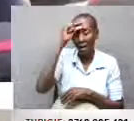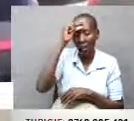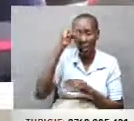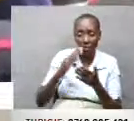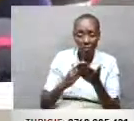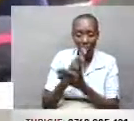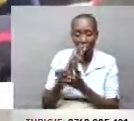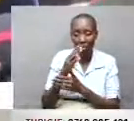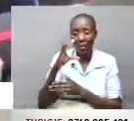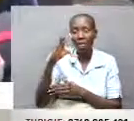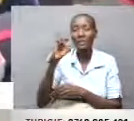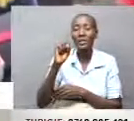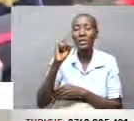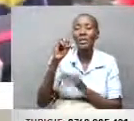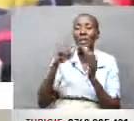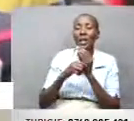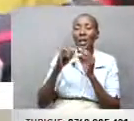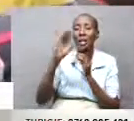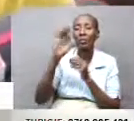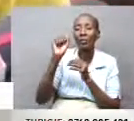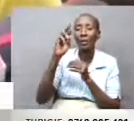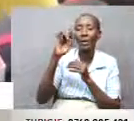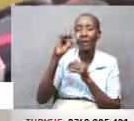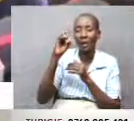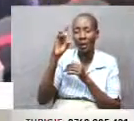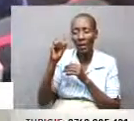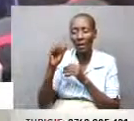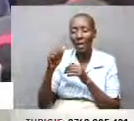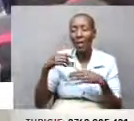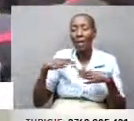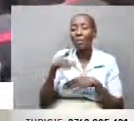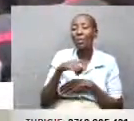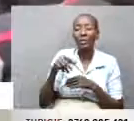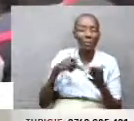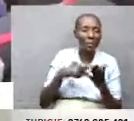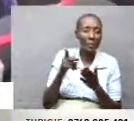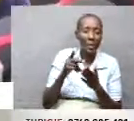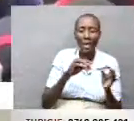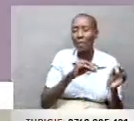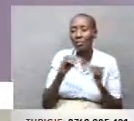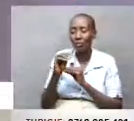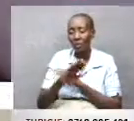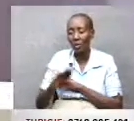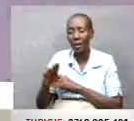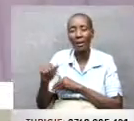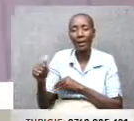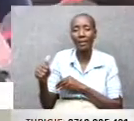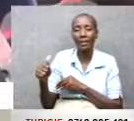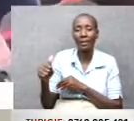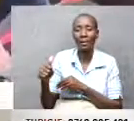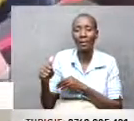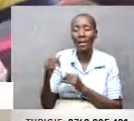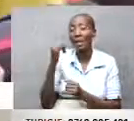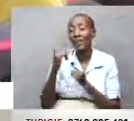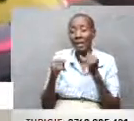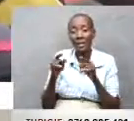Farida, watu wetu waweze kufanyiwa compensation, wapewe shamba mbadala, alternative land watu hapo ex Soronzo. Alafu mwisho